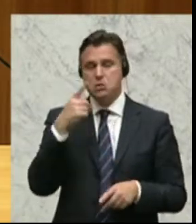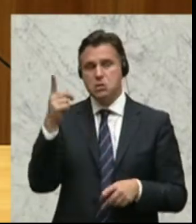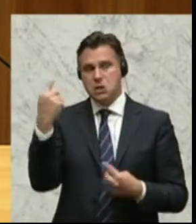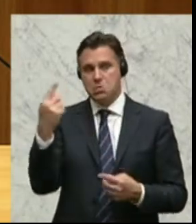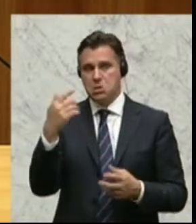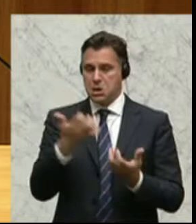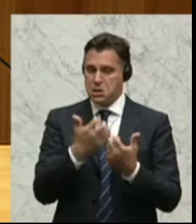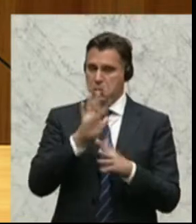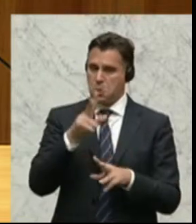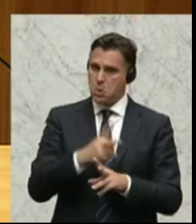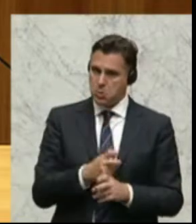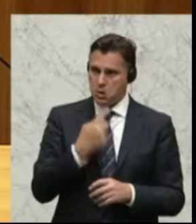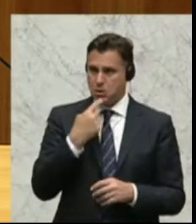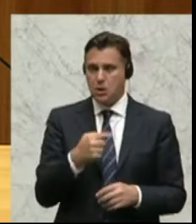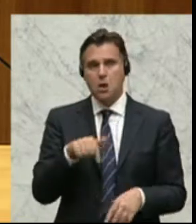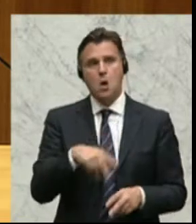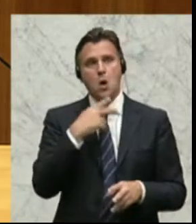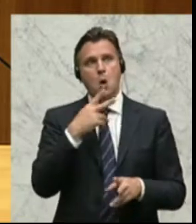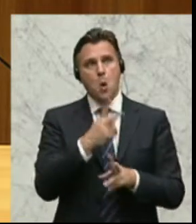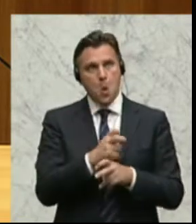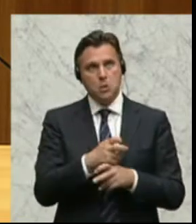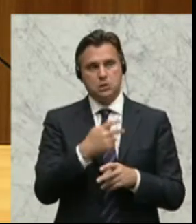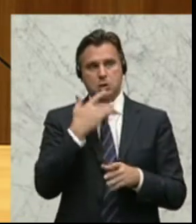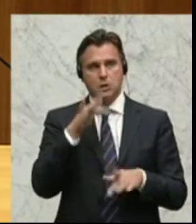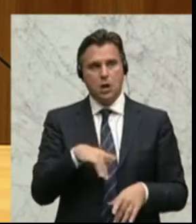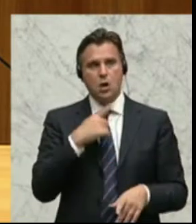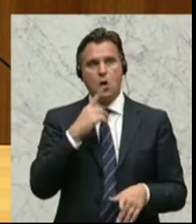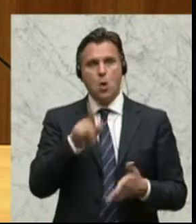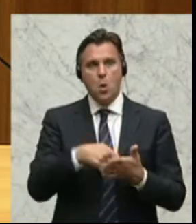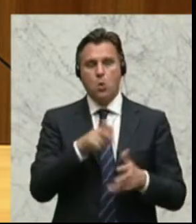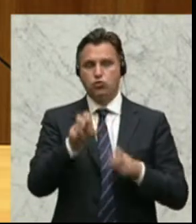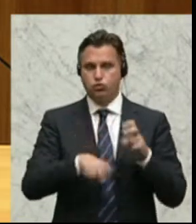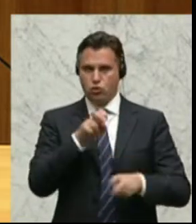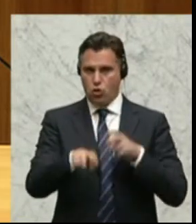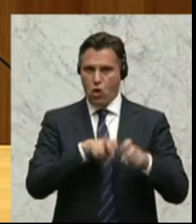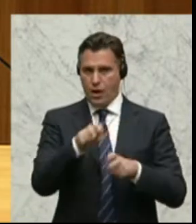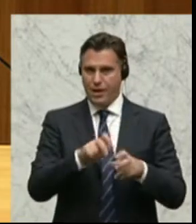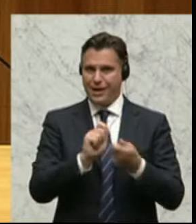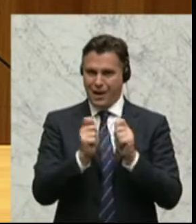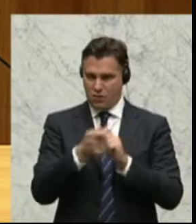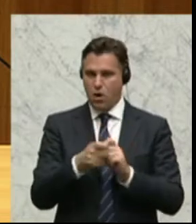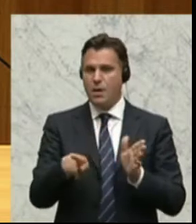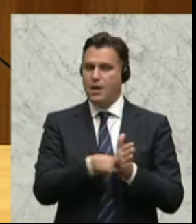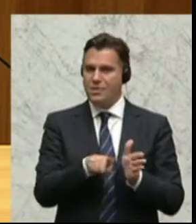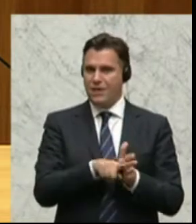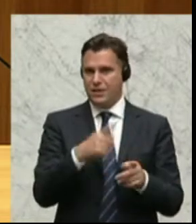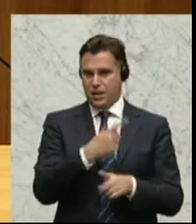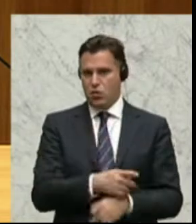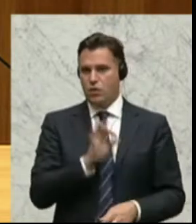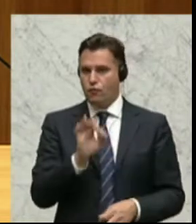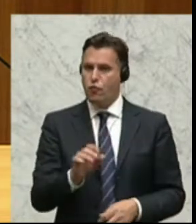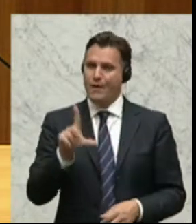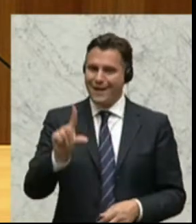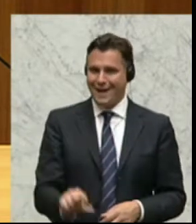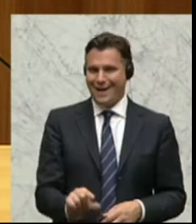dass sie empfiehlt, dass Österreich eine defizitneutrale Lohnsteuerreform mit einer Entlastung insbesondere für geringere Einkommen macht.